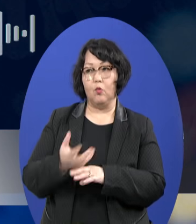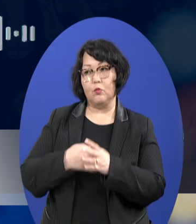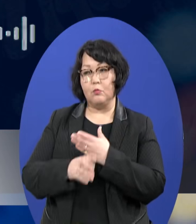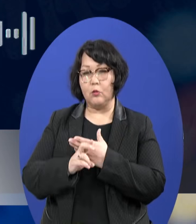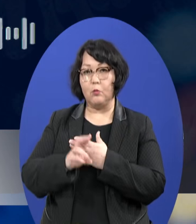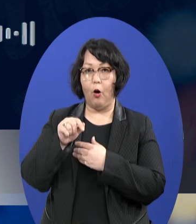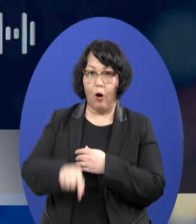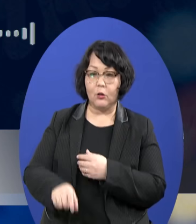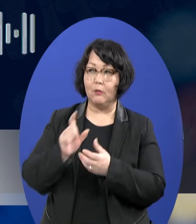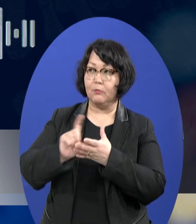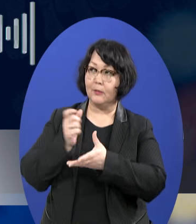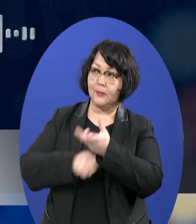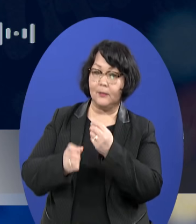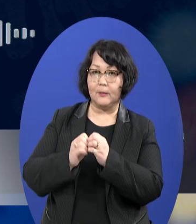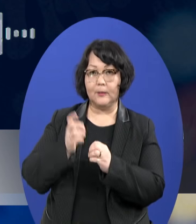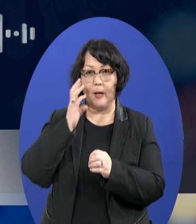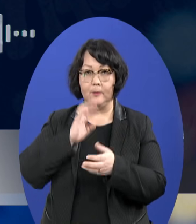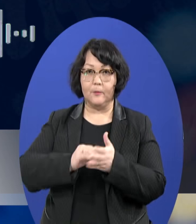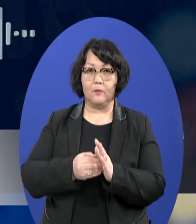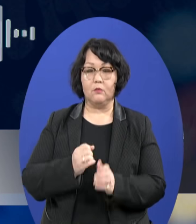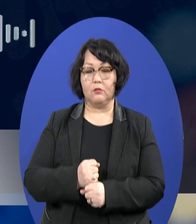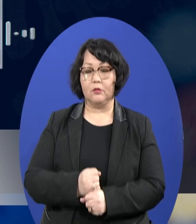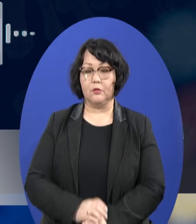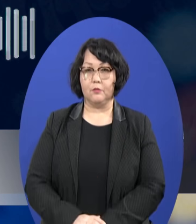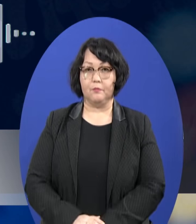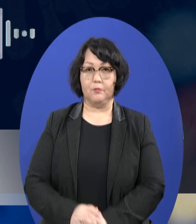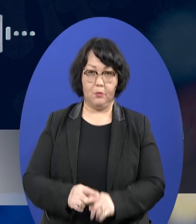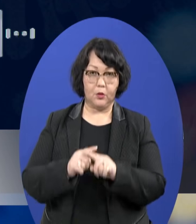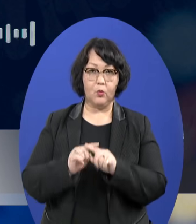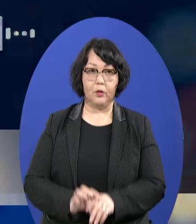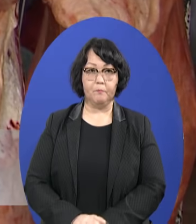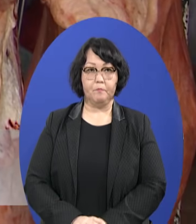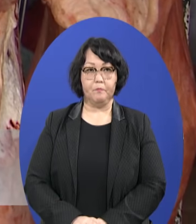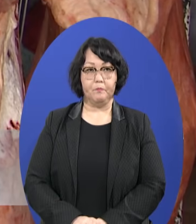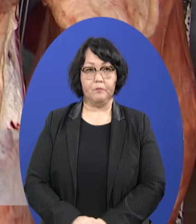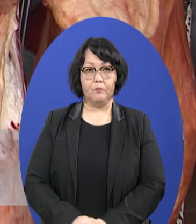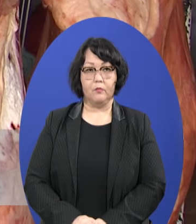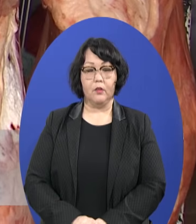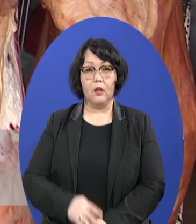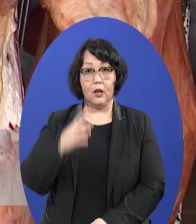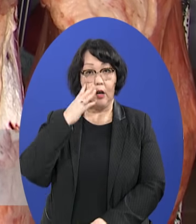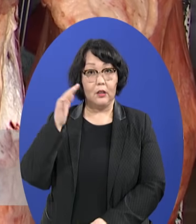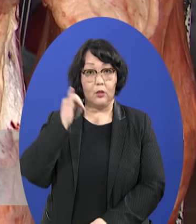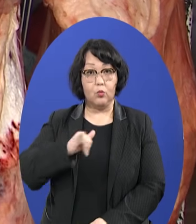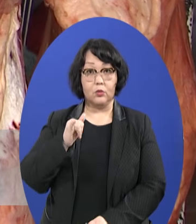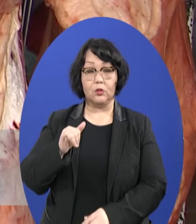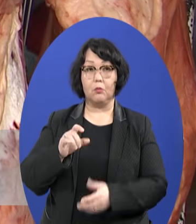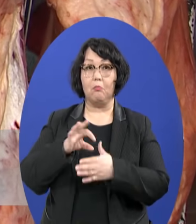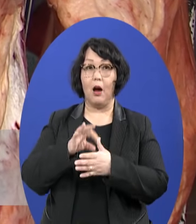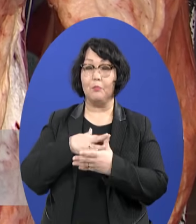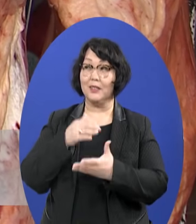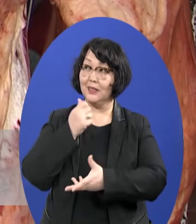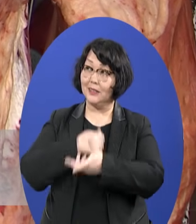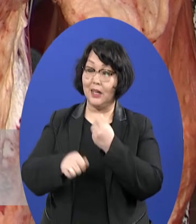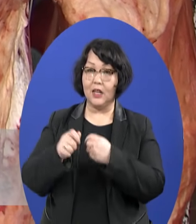арга хэмжээгүүдээ бас бодолцож энэ экспортод бас тодорхой хэмжээгээр нэмэгдүүлнэ гэж зарчлаа. Гадаад зах зээл бараа бүтээгдэхүүнээ борлуулснаар эдийн